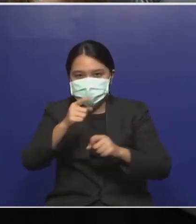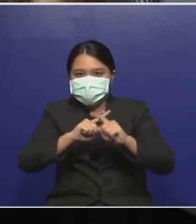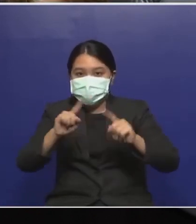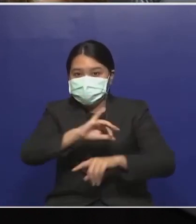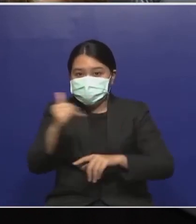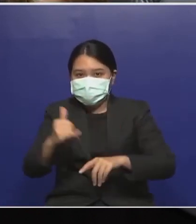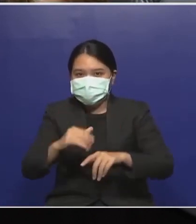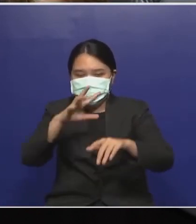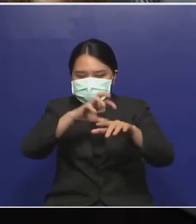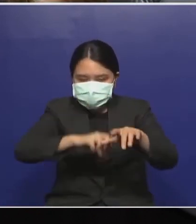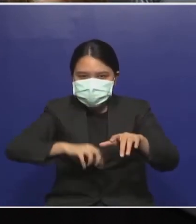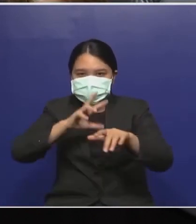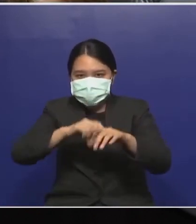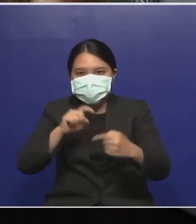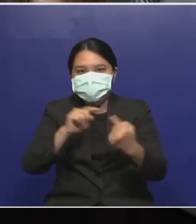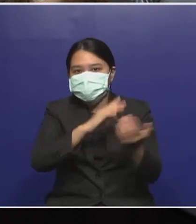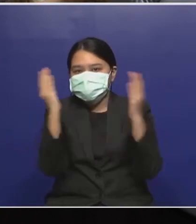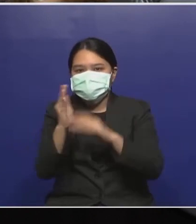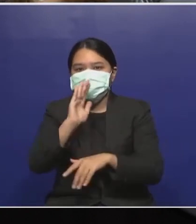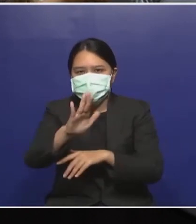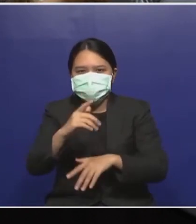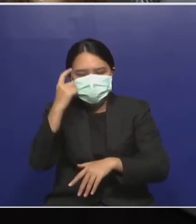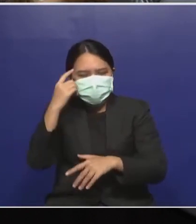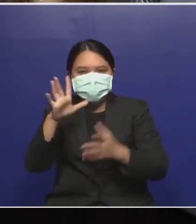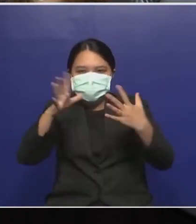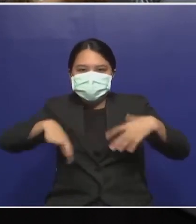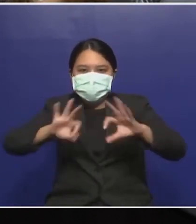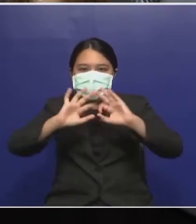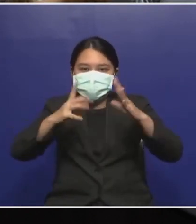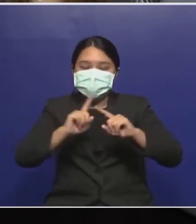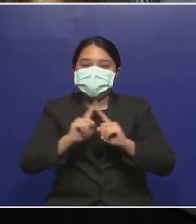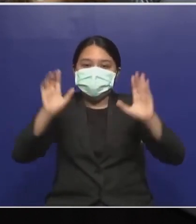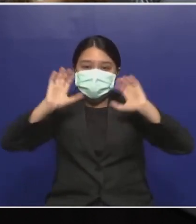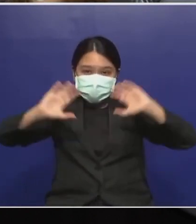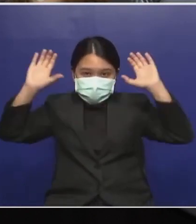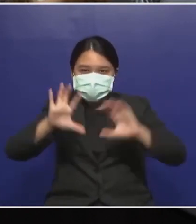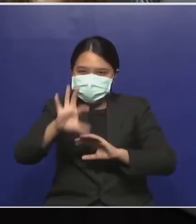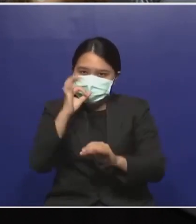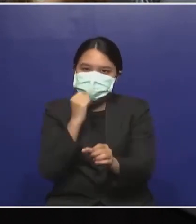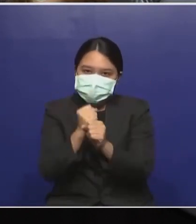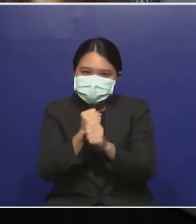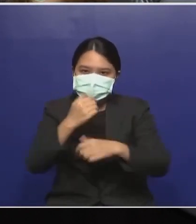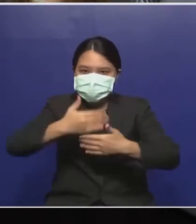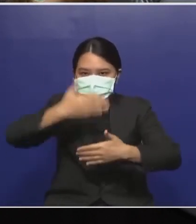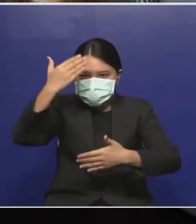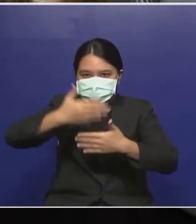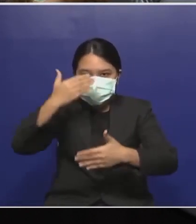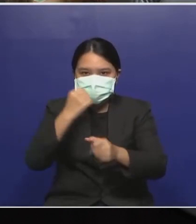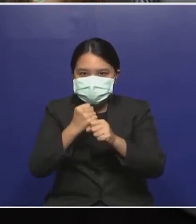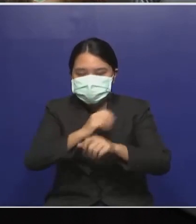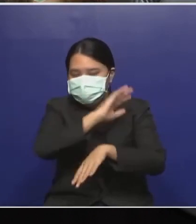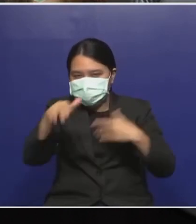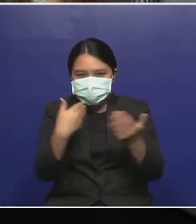กัซอบเพยงชั่วขาวเป็นชั่วตามรดูการ ไม่มคามจำเป็นแต่รฐบันเลือกทจะทำกำแพงกันขึ้ กับทก